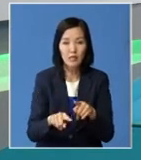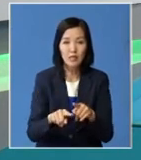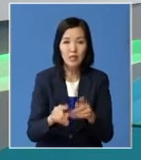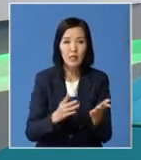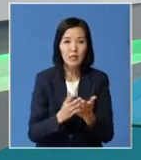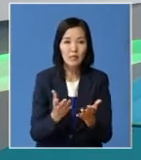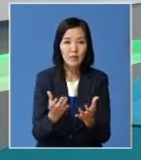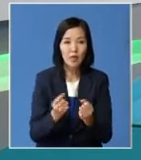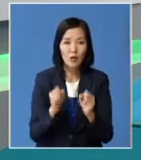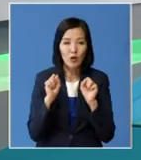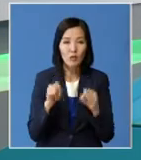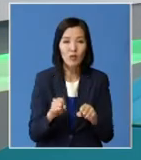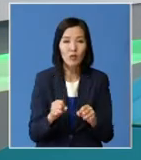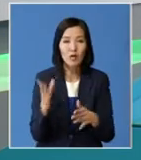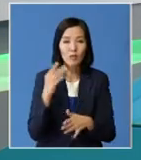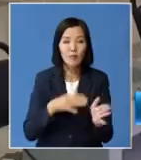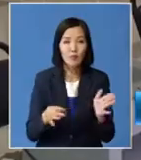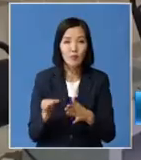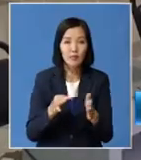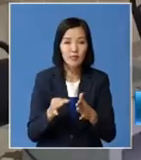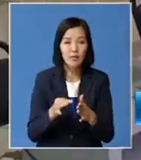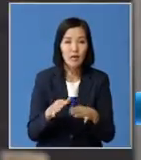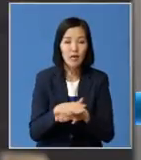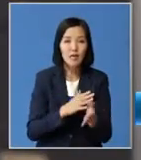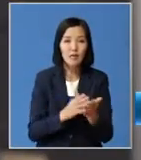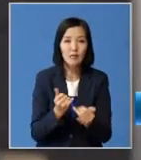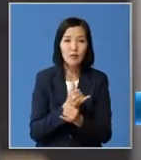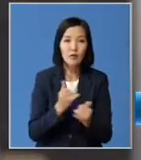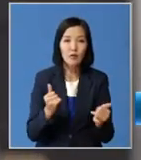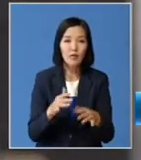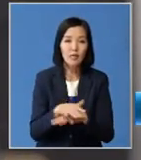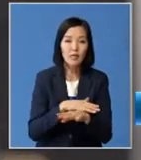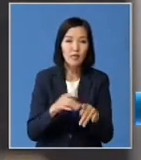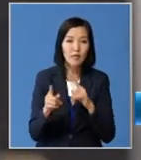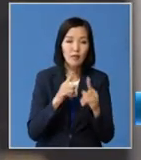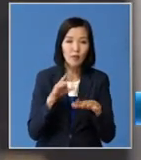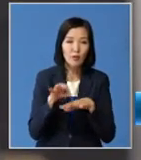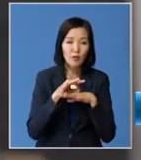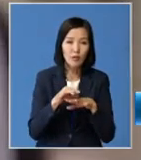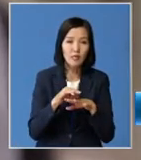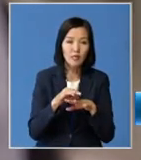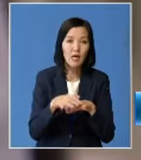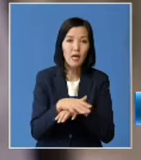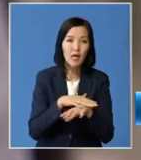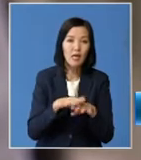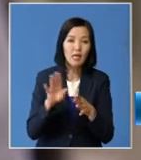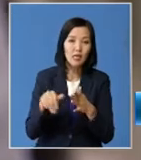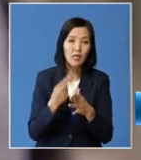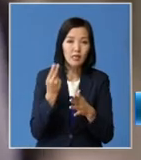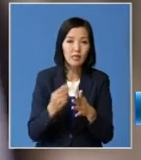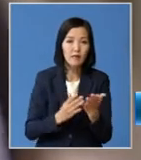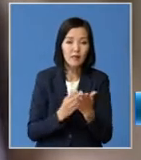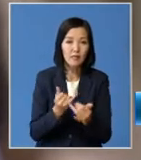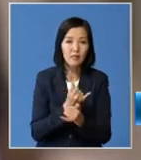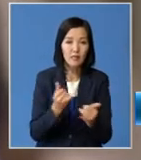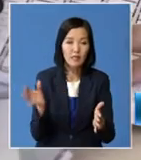Бүгін Алматы облысының мемлекеттік архиві халыққа қызмет көрсету орталығында қала тұрғындарына арнап семинар өткізді. Шараның мақсаты халыққа жаңа цифрлық қызметтің